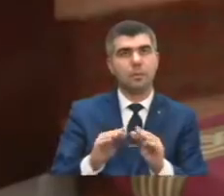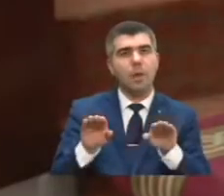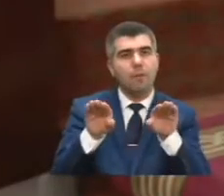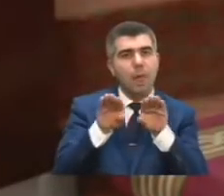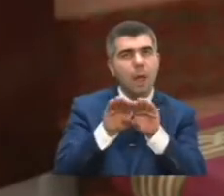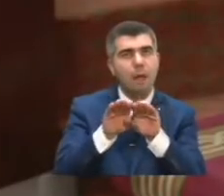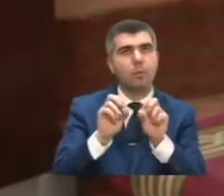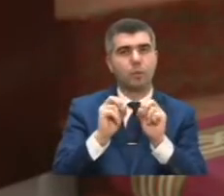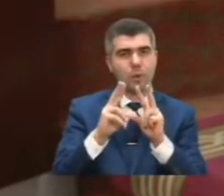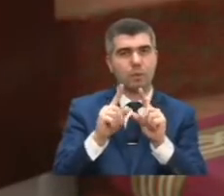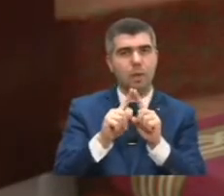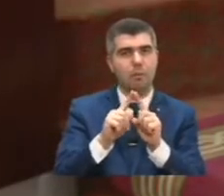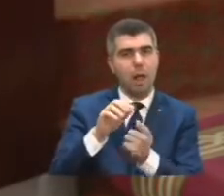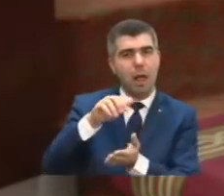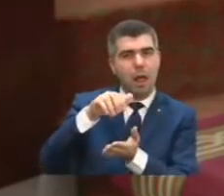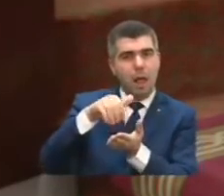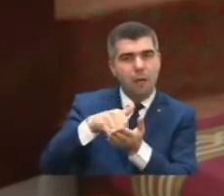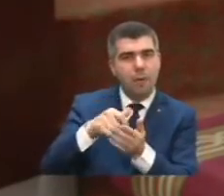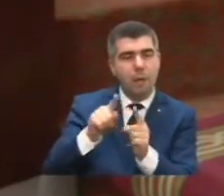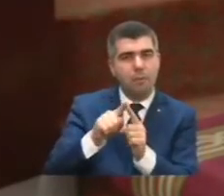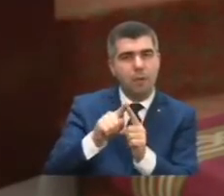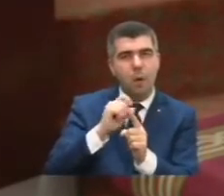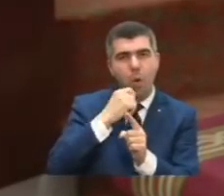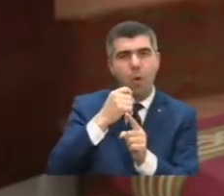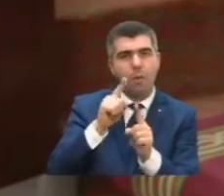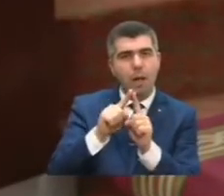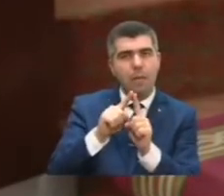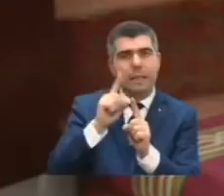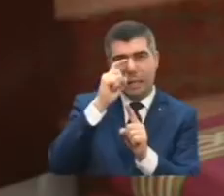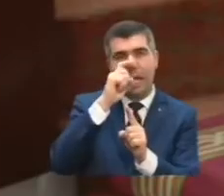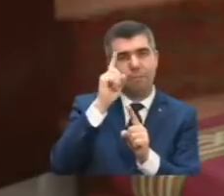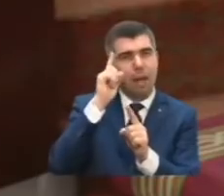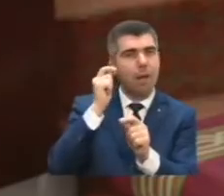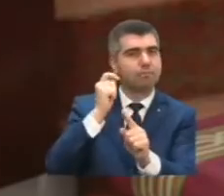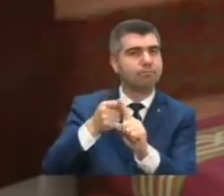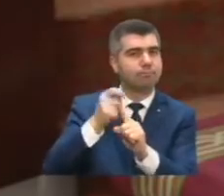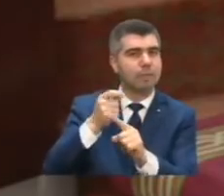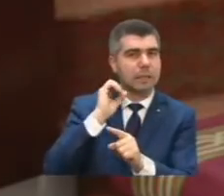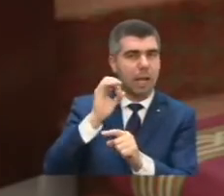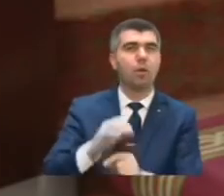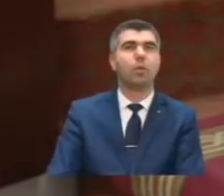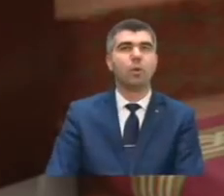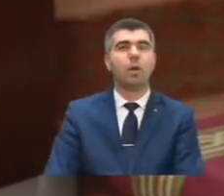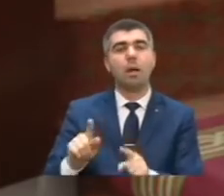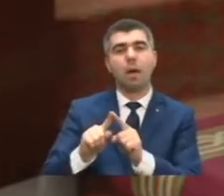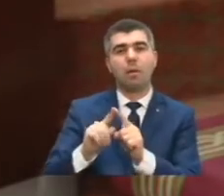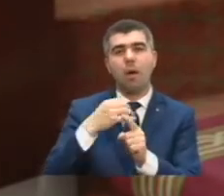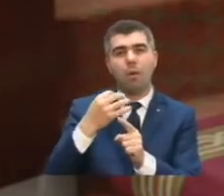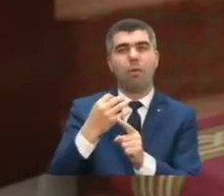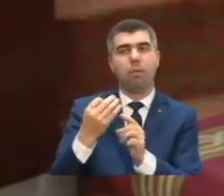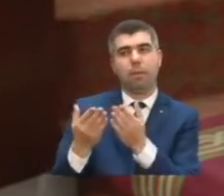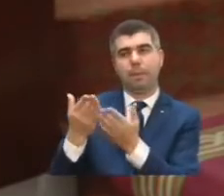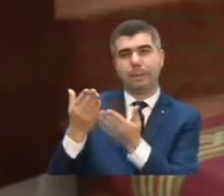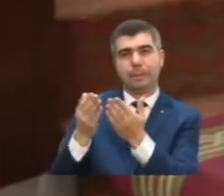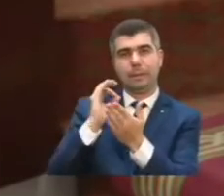القضية المقاليع اللي تيقولوا بالفرنسية ستانكاستيت في الحقيقة، هذا هو الواقع ديالو. دابا حنا هذاك التوازن دابا ما حد ما كانش